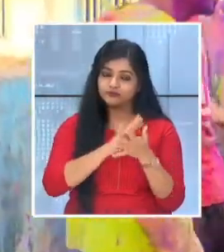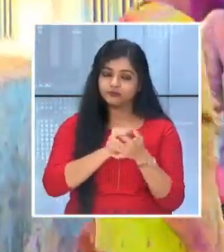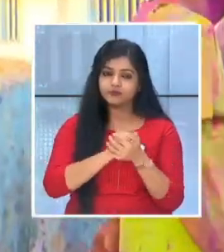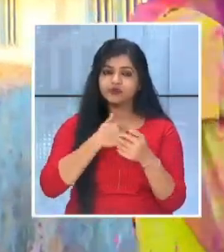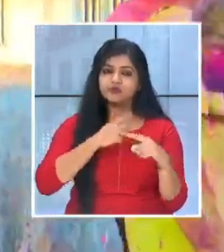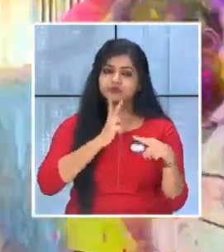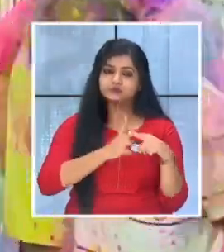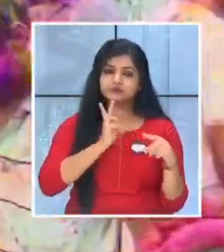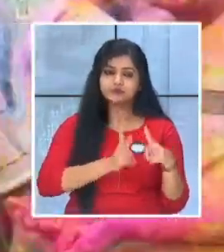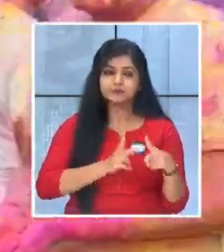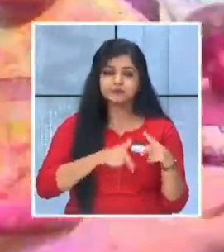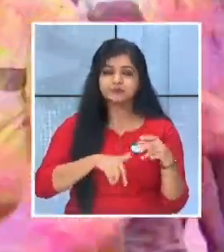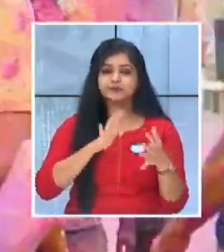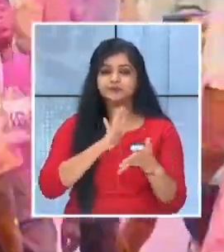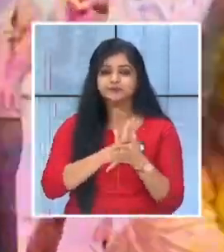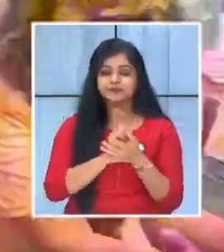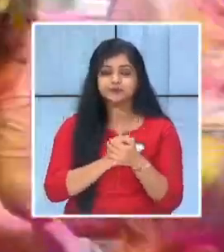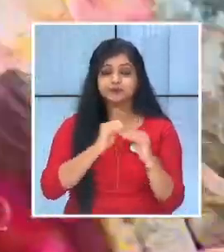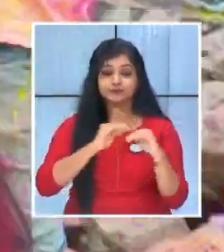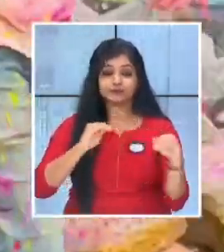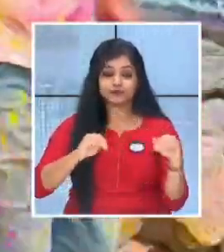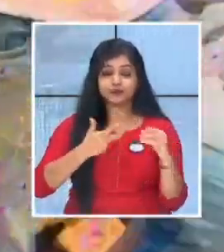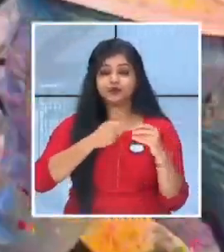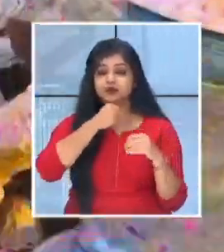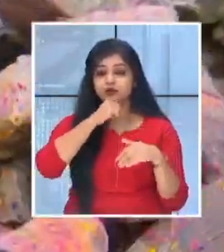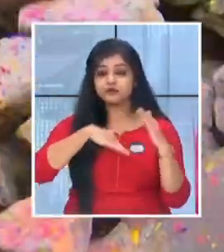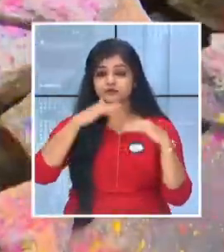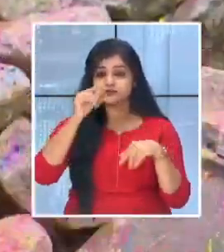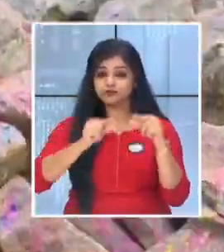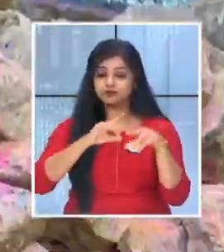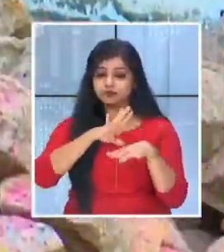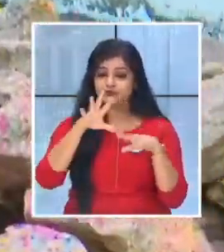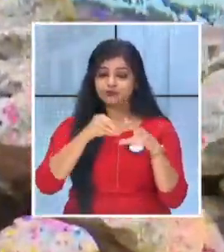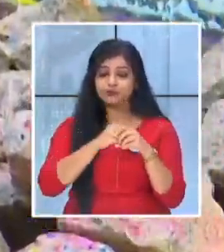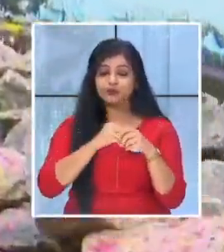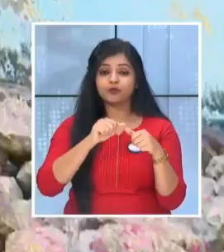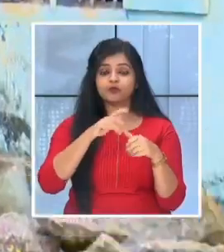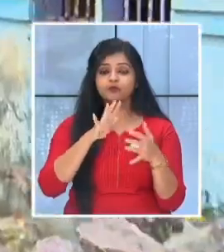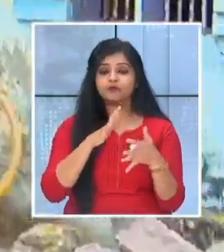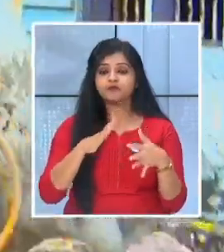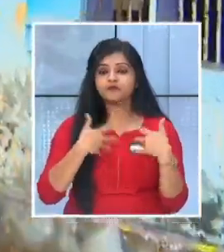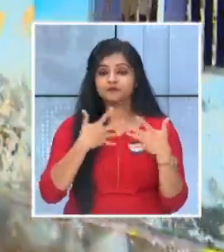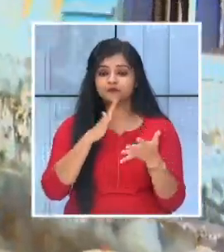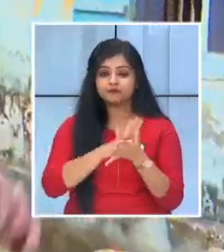എവിടെയും കിട്ടൂല. തീർച്ചയായിട്ടും കുട്ടികളും മുതിർന്നവരും അങ്ങനെ എല്ലാവരും ഇങ്ങനെ